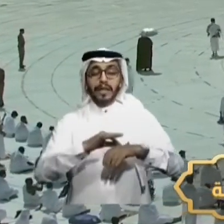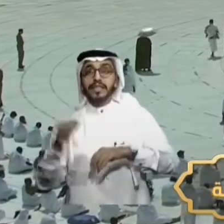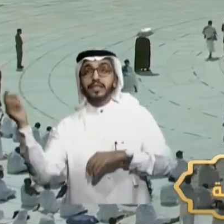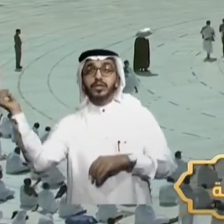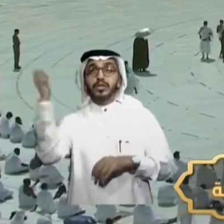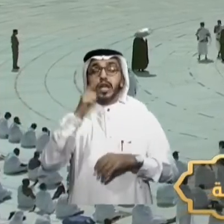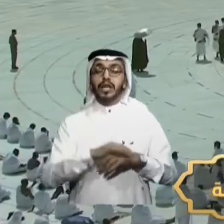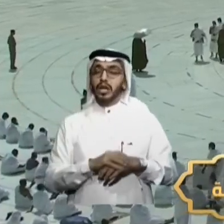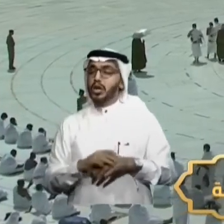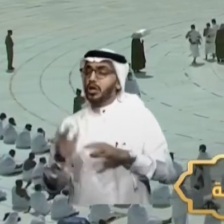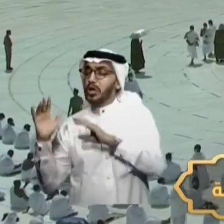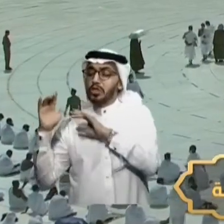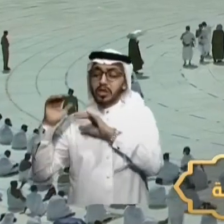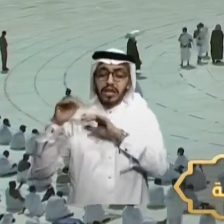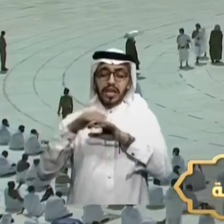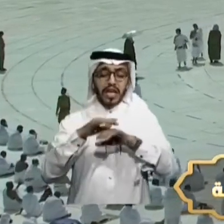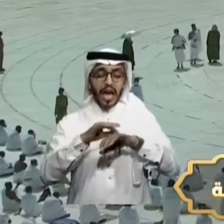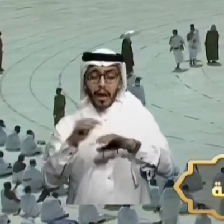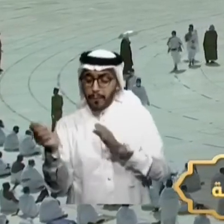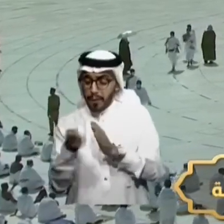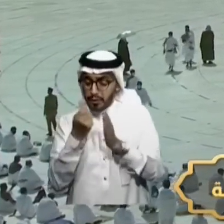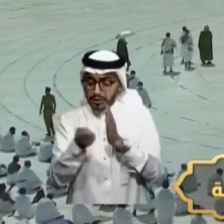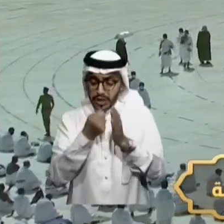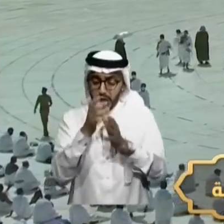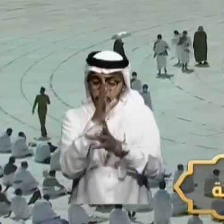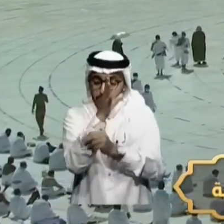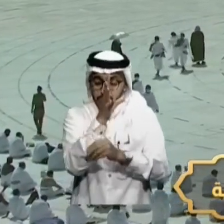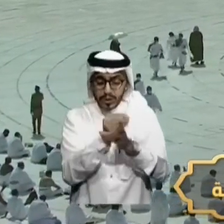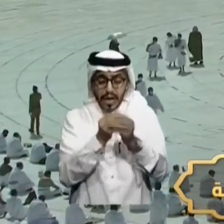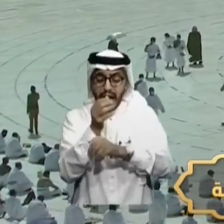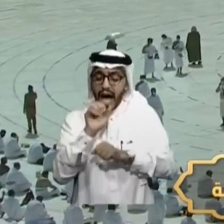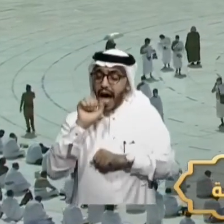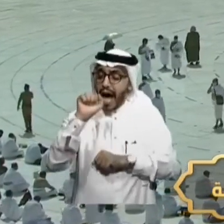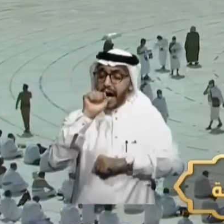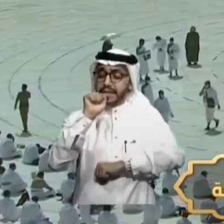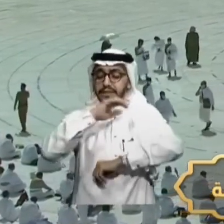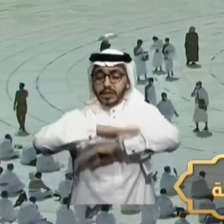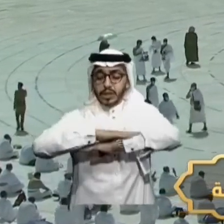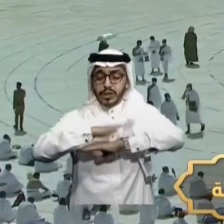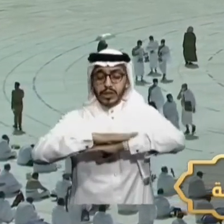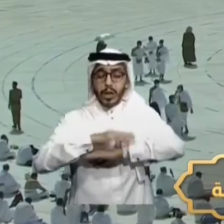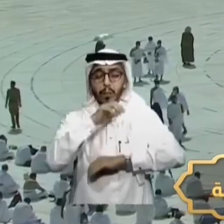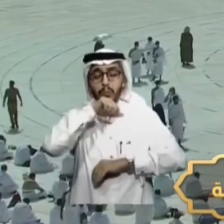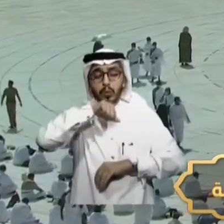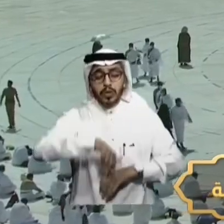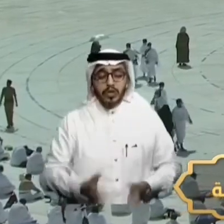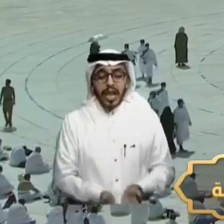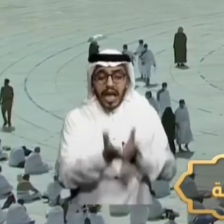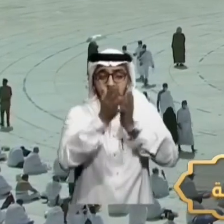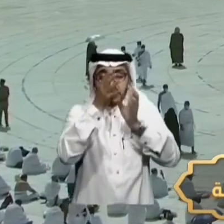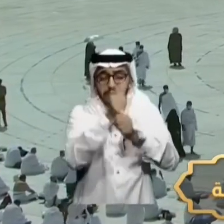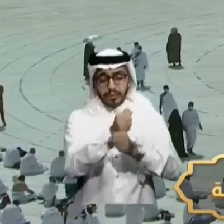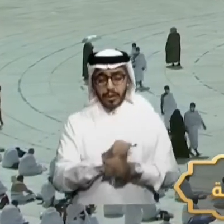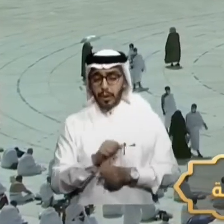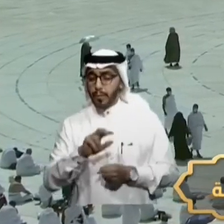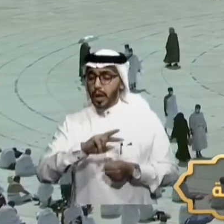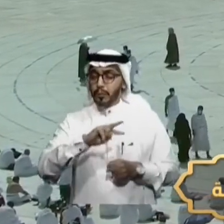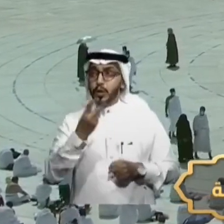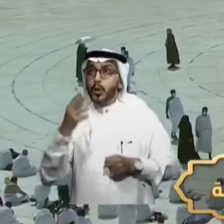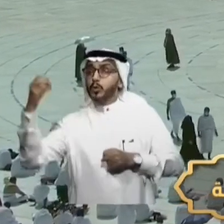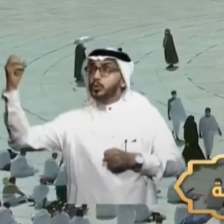ذلك غيضٌ من فيض البحار الزاخرة، وشؤبوبٌ من عذب السحائب الماخرة، من